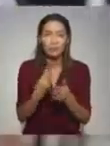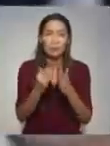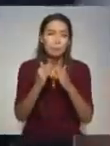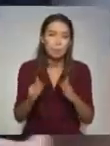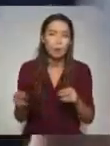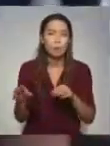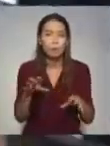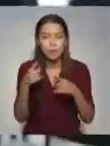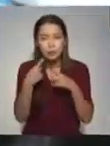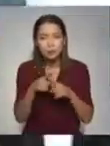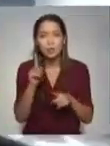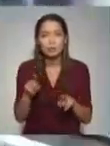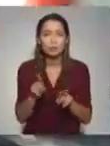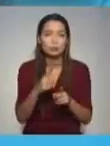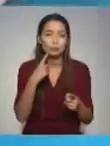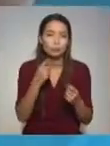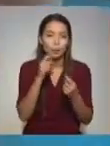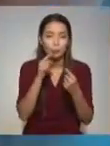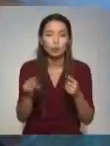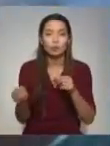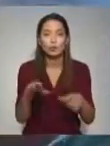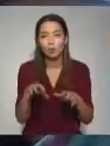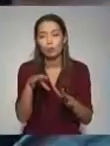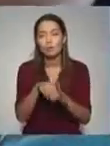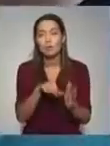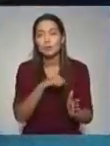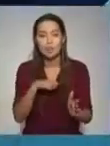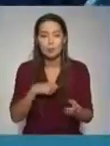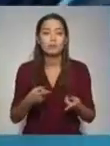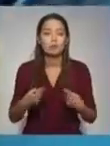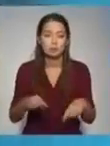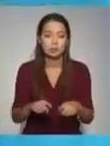а также усилить меры по противодействию коррупции в рядах самого агентства